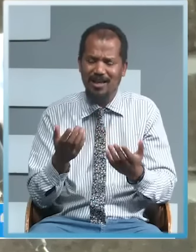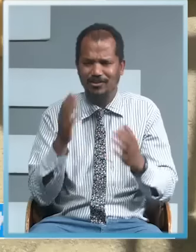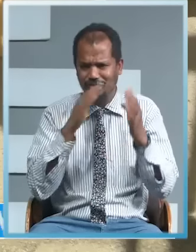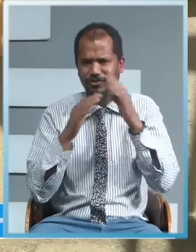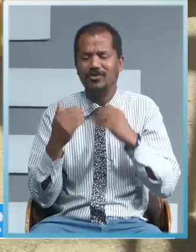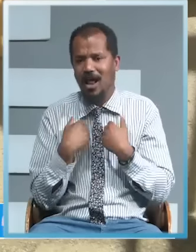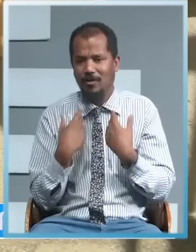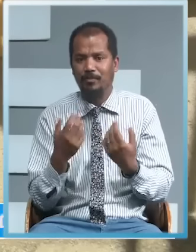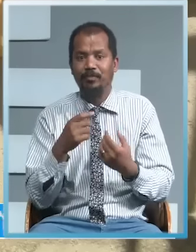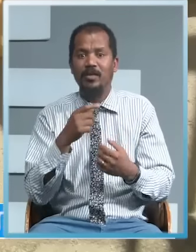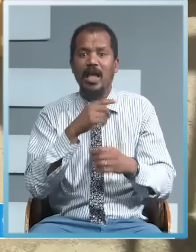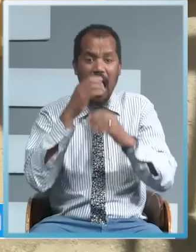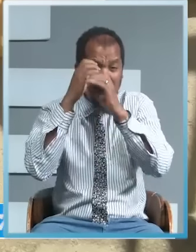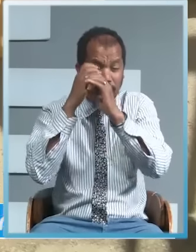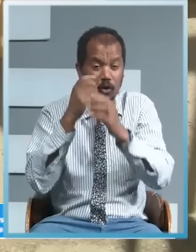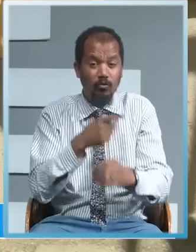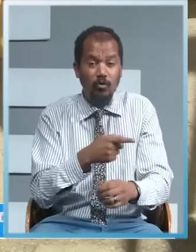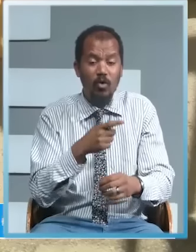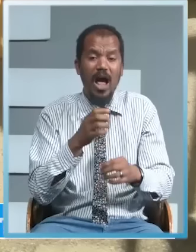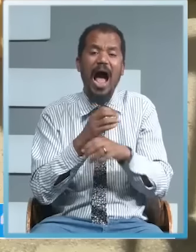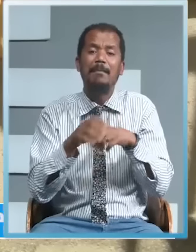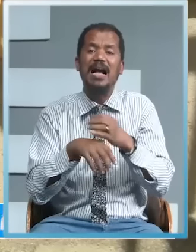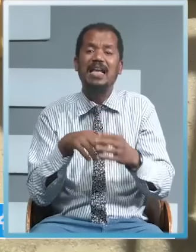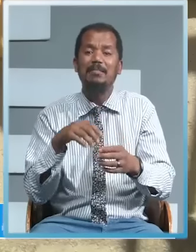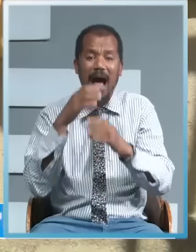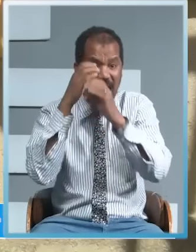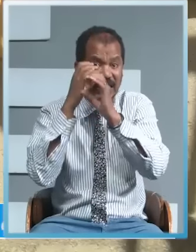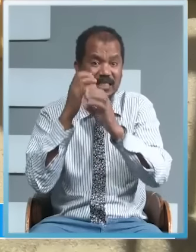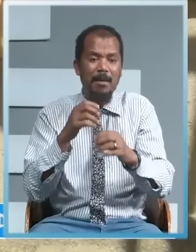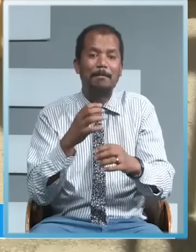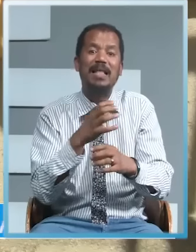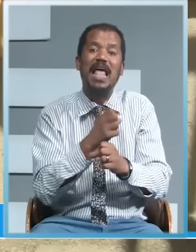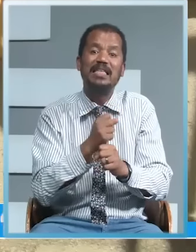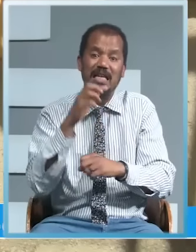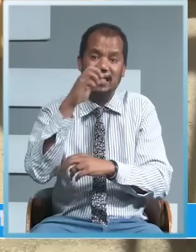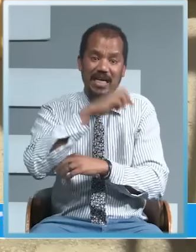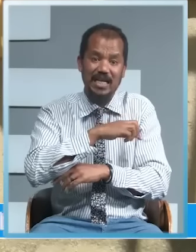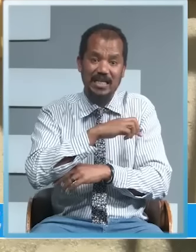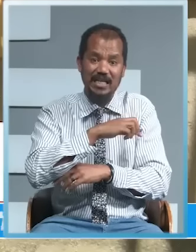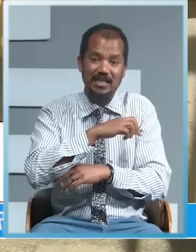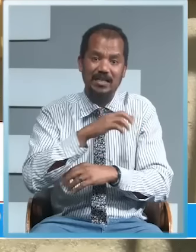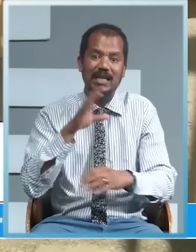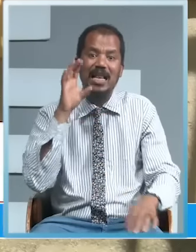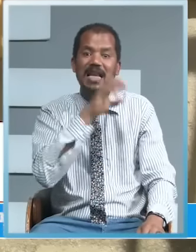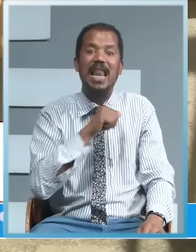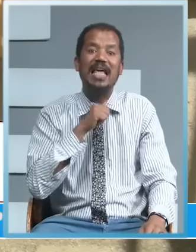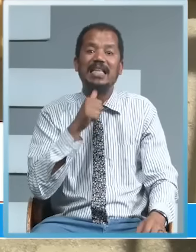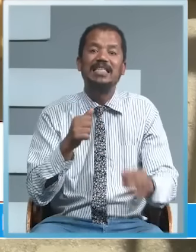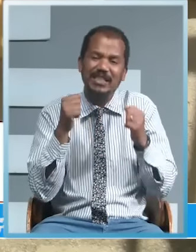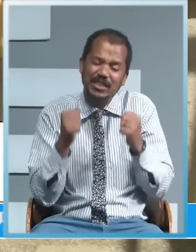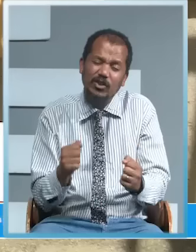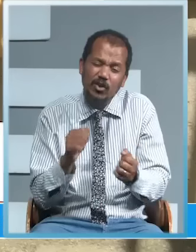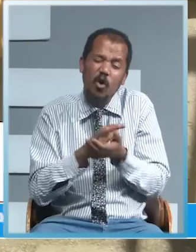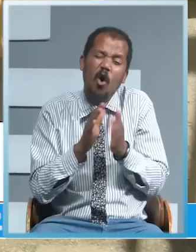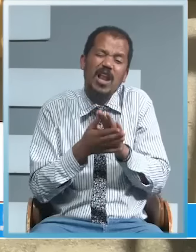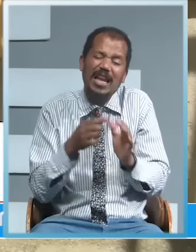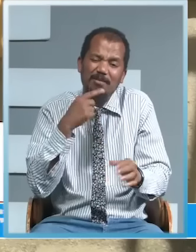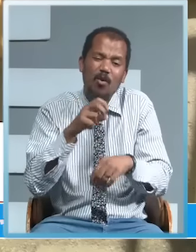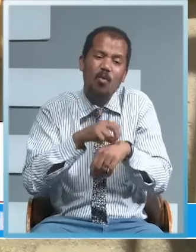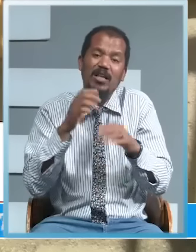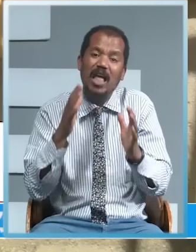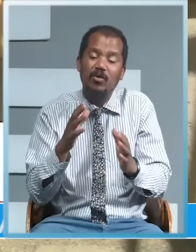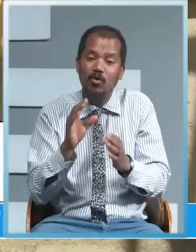ይኖረዋል። አርክቴክቱ ወይም የአማካሪ መሐንዲሱ ግን በተያያዘለት ቀን ላይጠናቀቅ ይችል ይሆናል የሚል